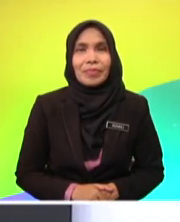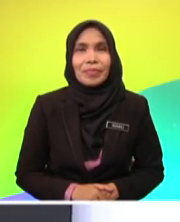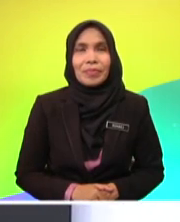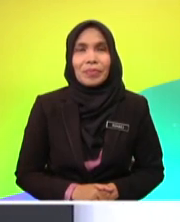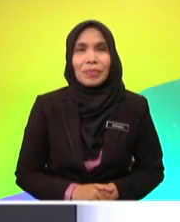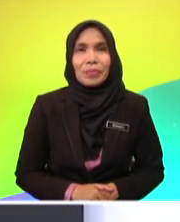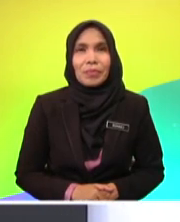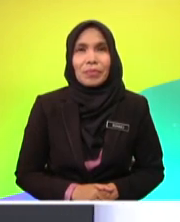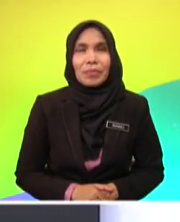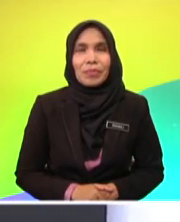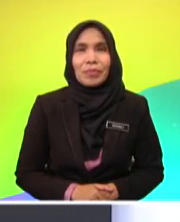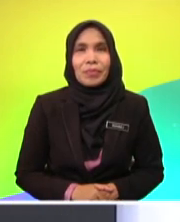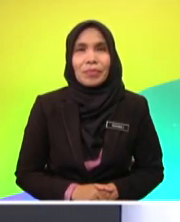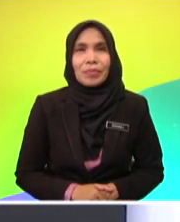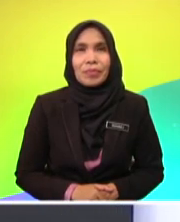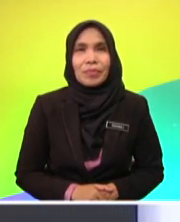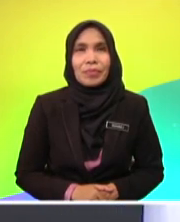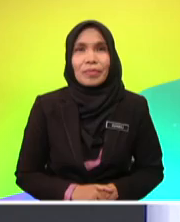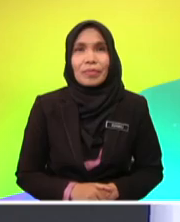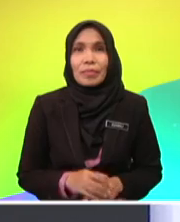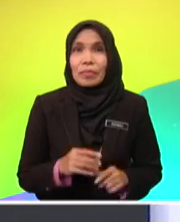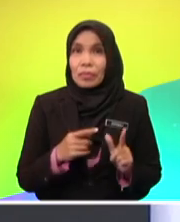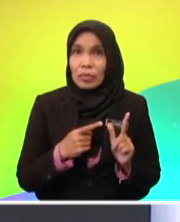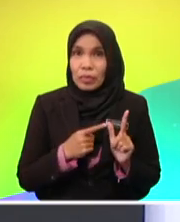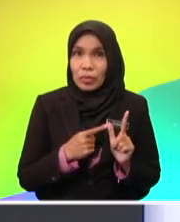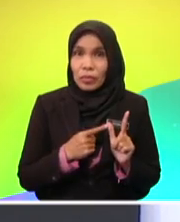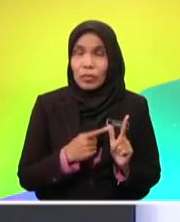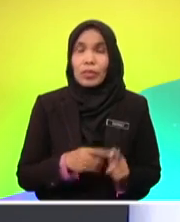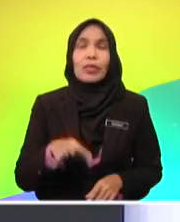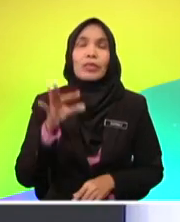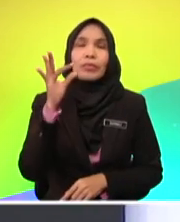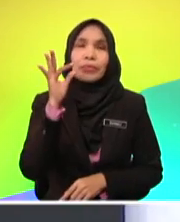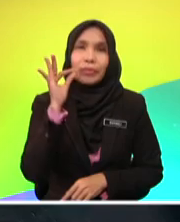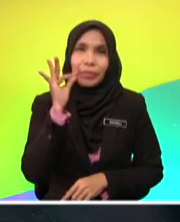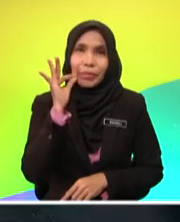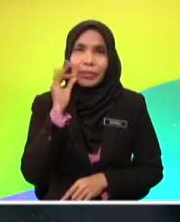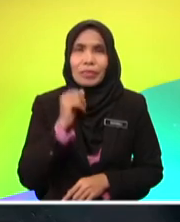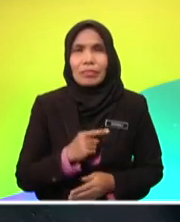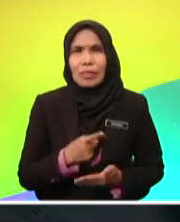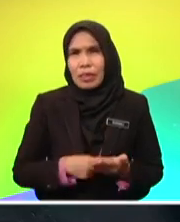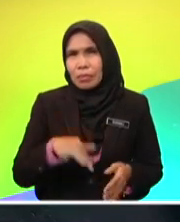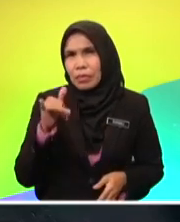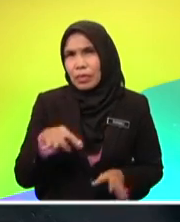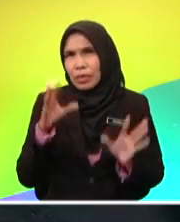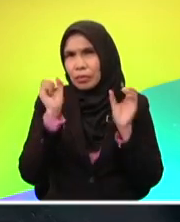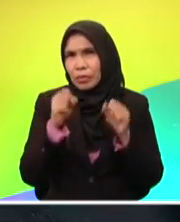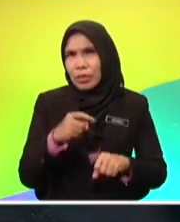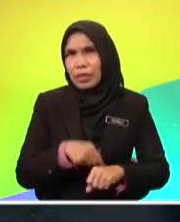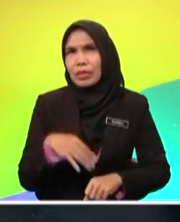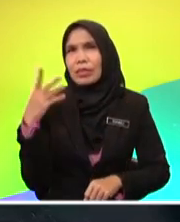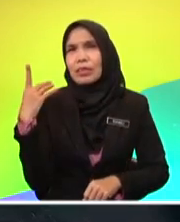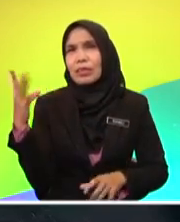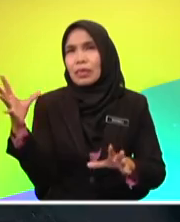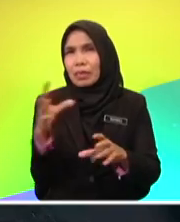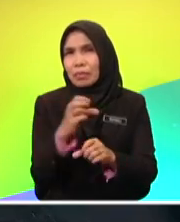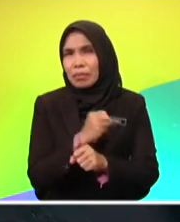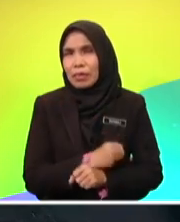Okey, seterusnya. Seterusnya, cikgu. Bahagian buah. Apa yang boleh kita dapat daripada buah kelapa?